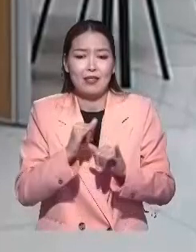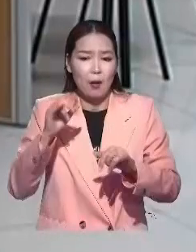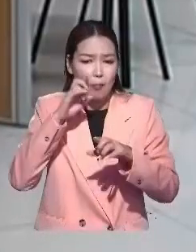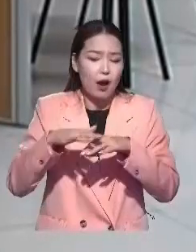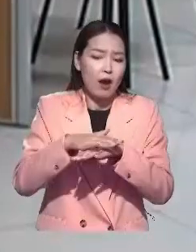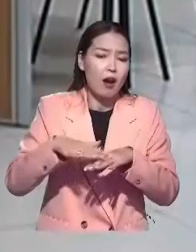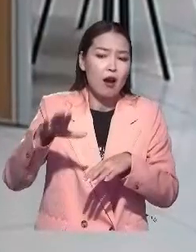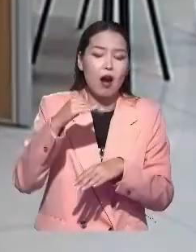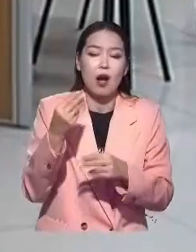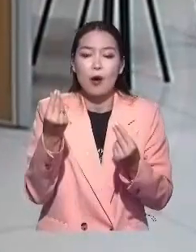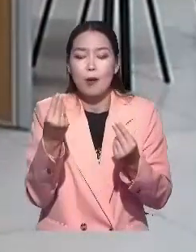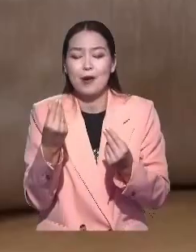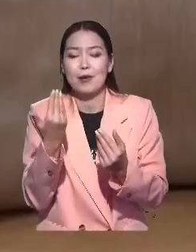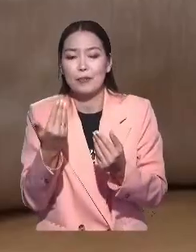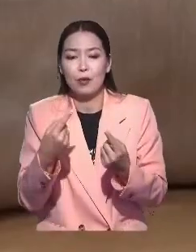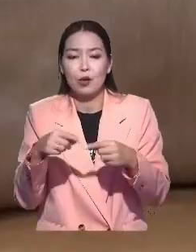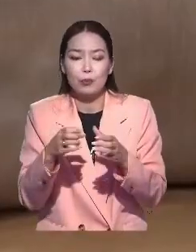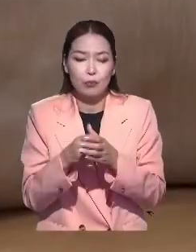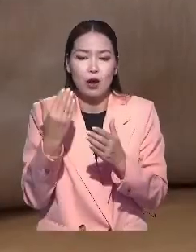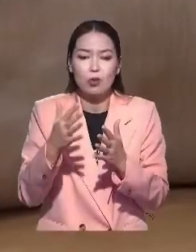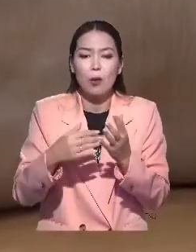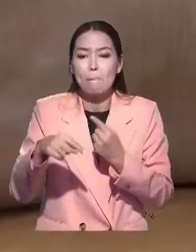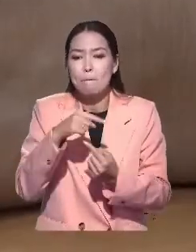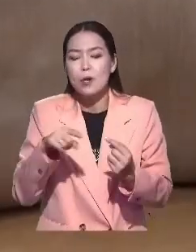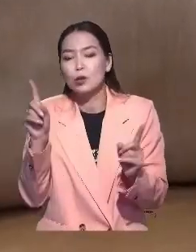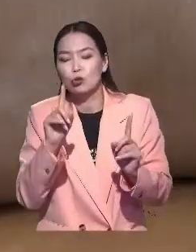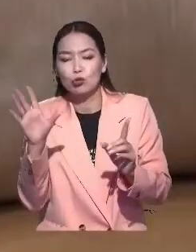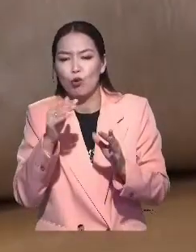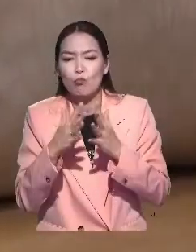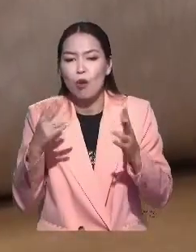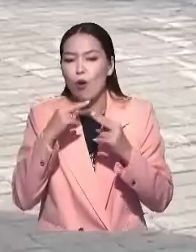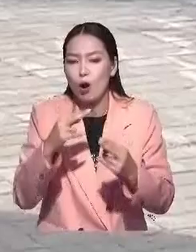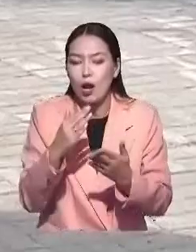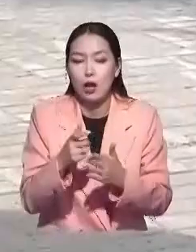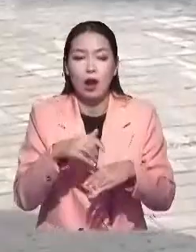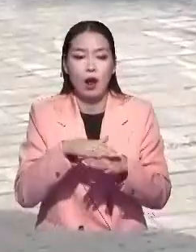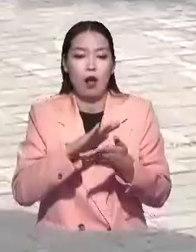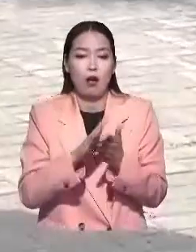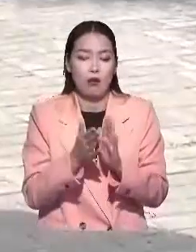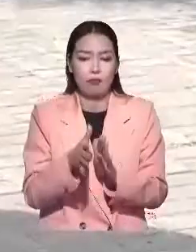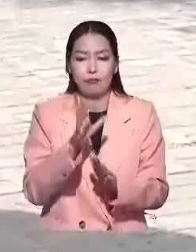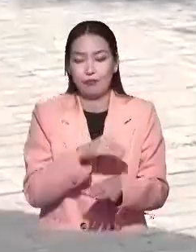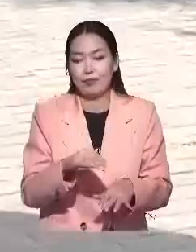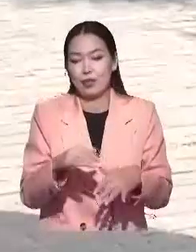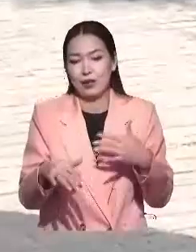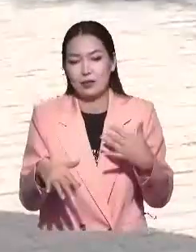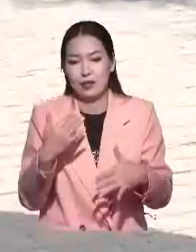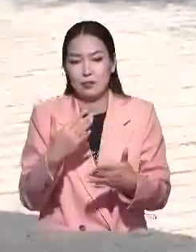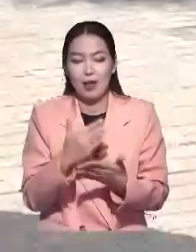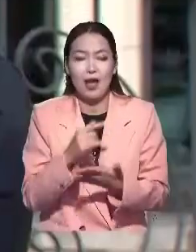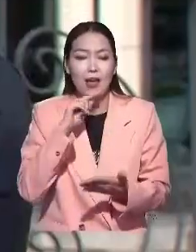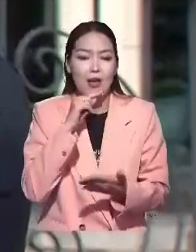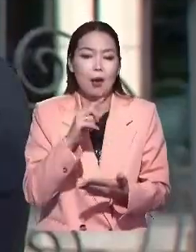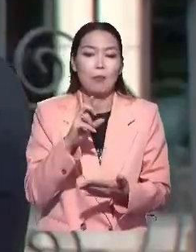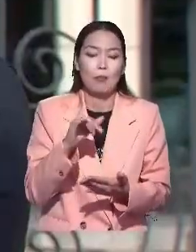қатардағы қаржы ұйымдары бизнес субъектілерін басты назарда ұстайды. Сол арқылы халықтың әл-ауқатын арттыруға күш салады. Экономист Бауыржан Ысқақ бізге де бұл